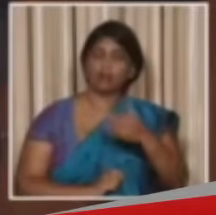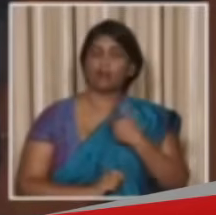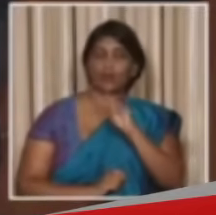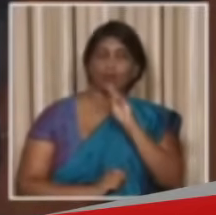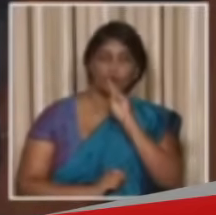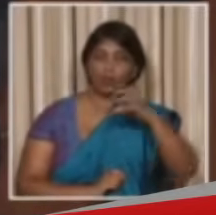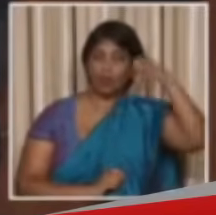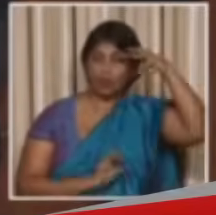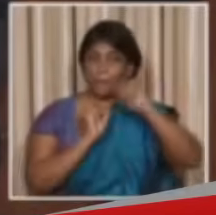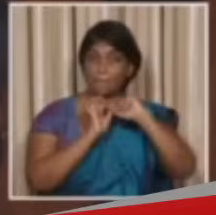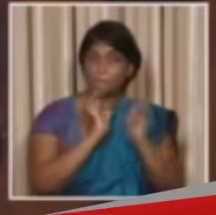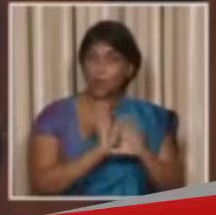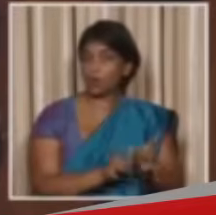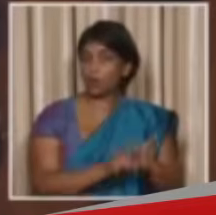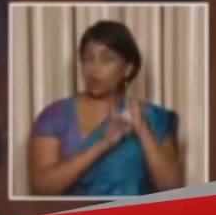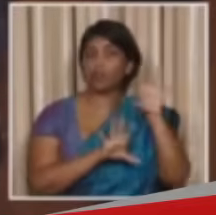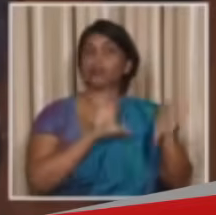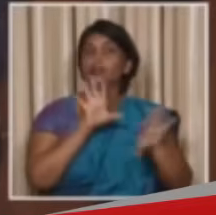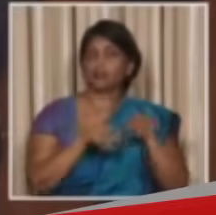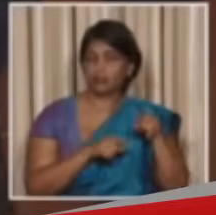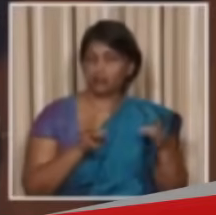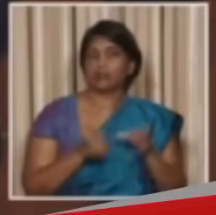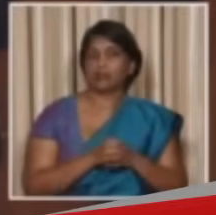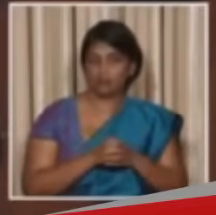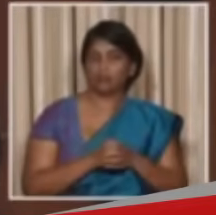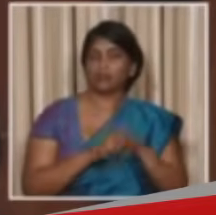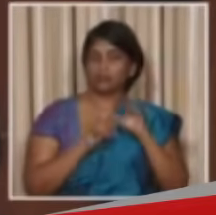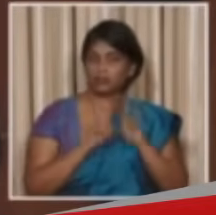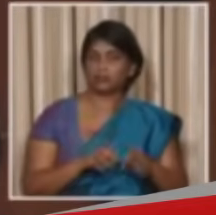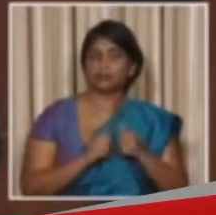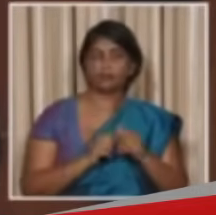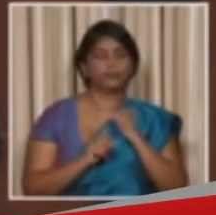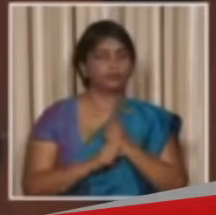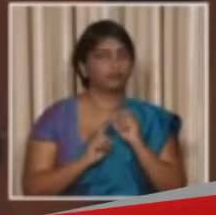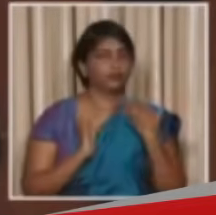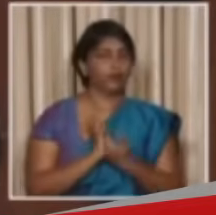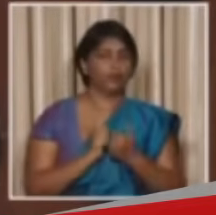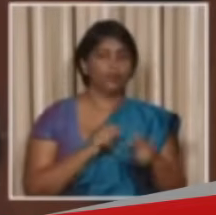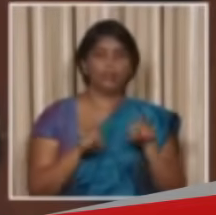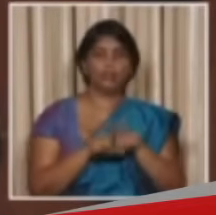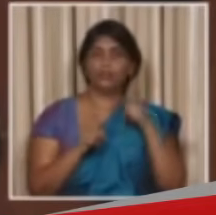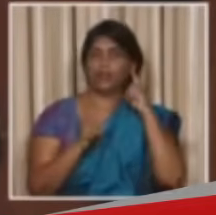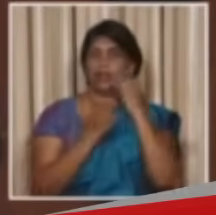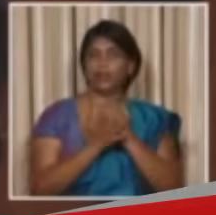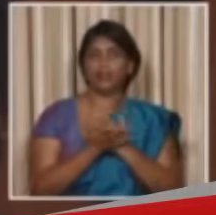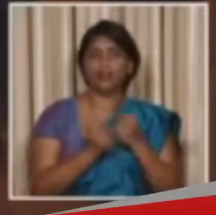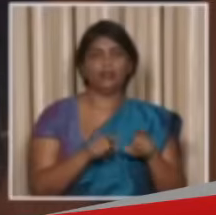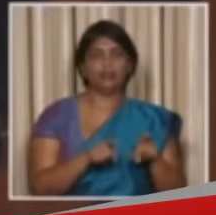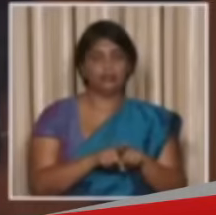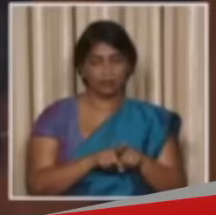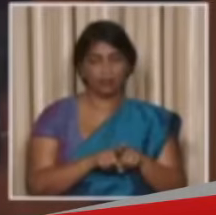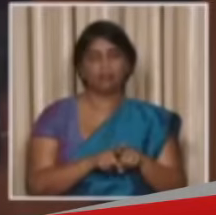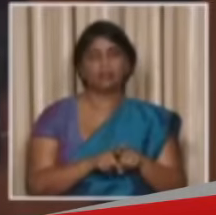කියන්නේ අඩුමතරමේ කරන් බිල හරි පදනම් කරගෙන මේ කට්ටිය තෝරගන්න කණ්ඩායම්. ඉතින් ඒක නිසා මේ ආණ්ඩුවේ ප්‍රතිපත්ති සියලු දෙයක්ම ඉදිරි අනාගතයේ ශ්‍රී